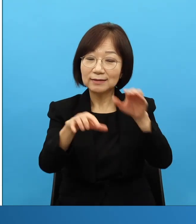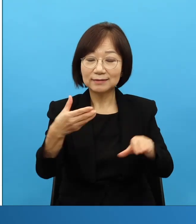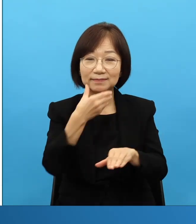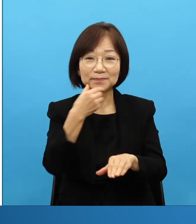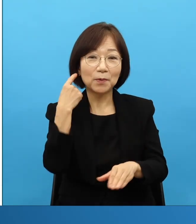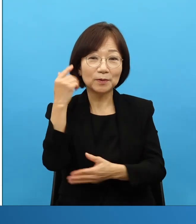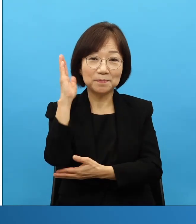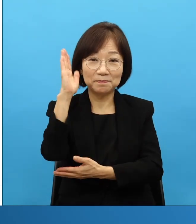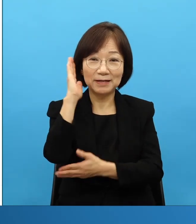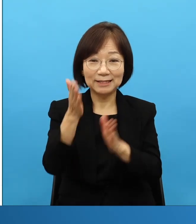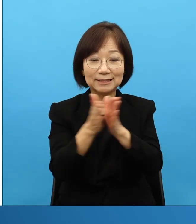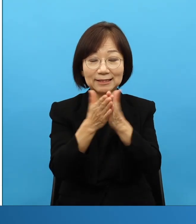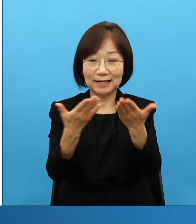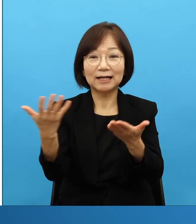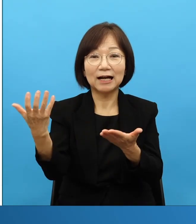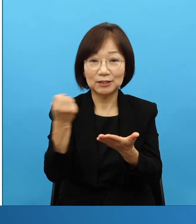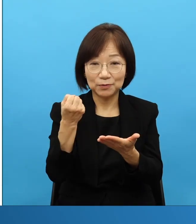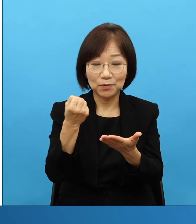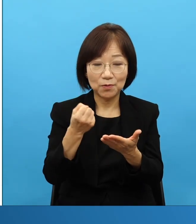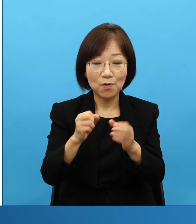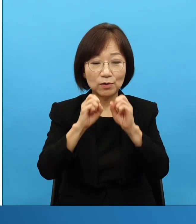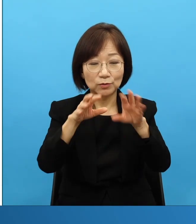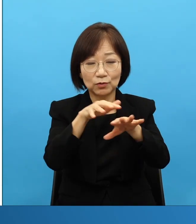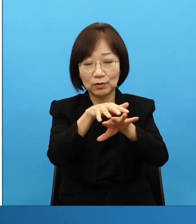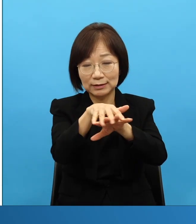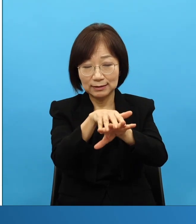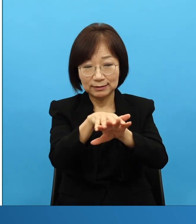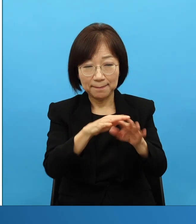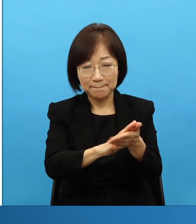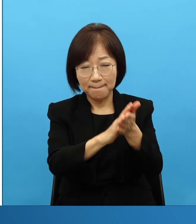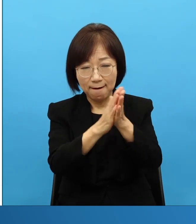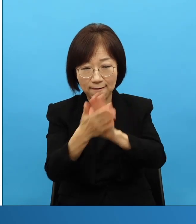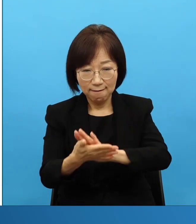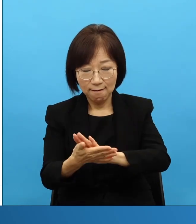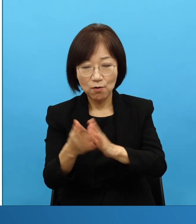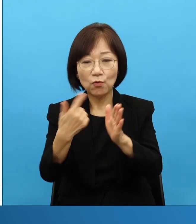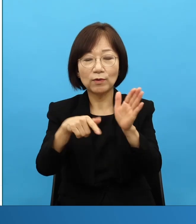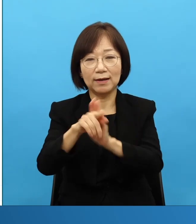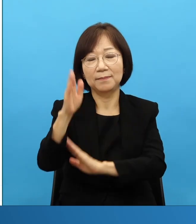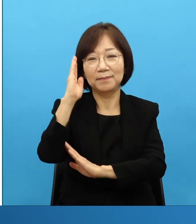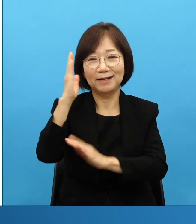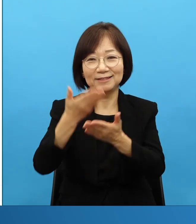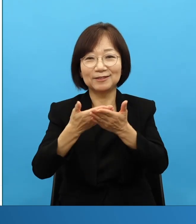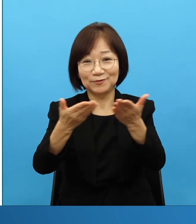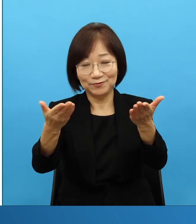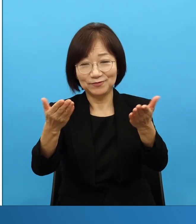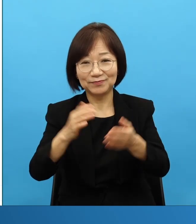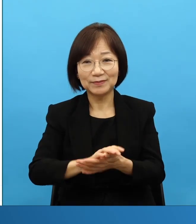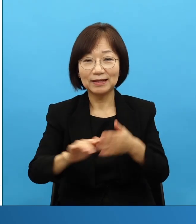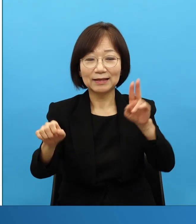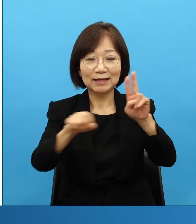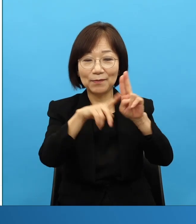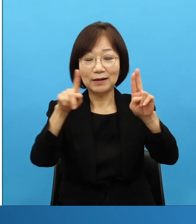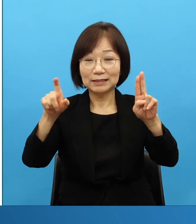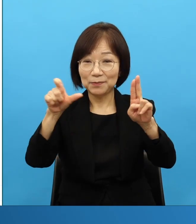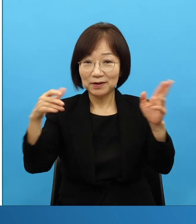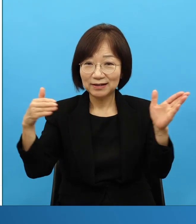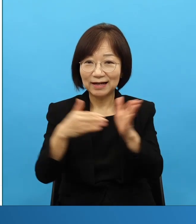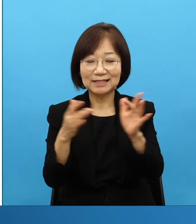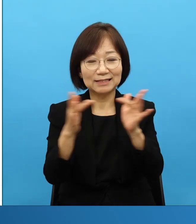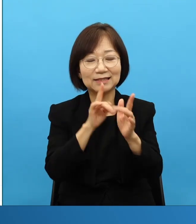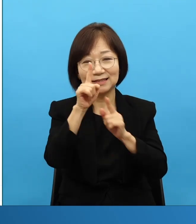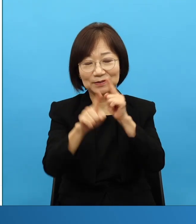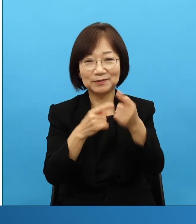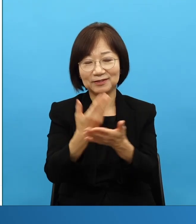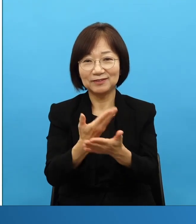메시지를 교재로 전도 체제를 바꾸는 말씀이 선포되고 있습니다. 2월 15일까지 위아.kr에서